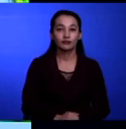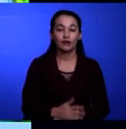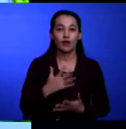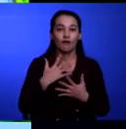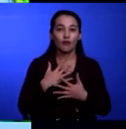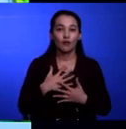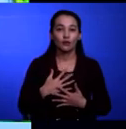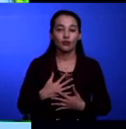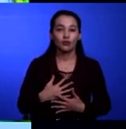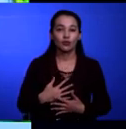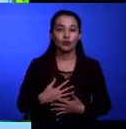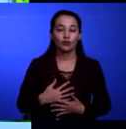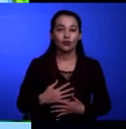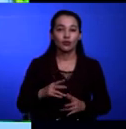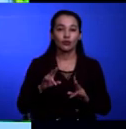Vujudimda tura